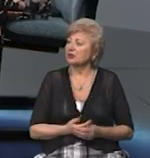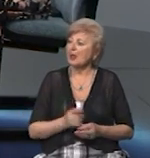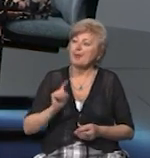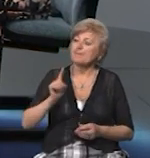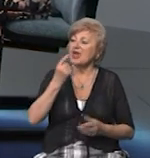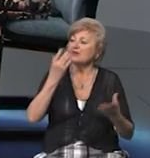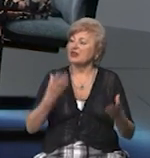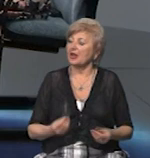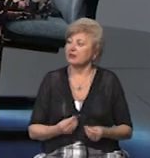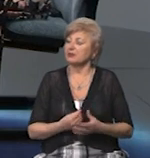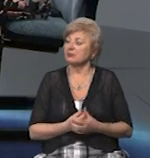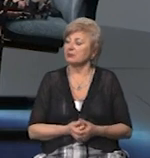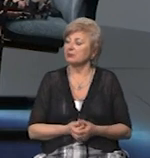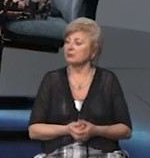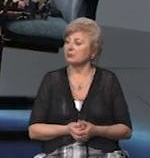день був.